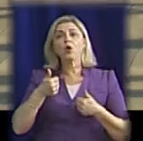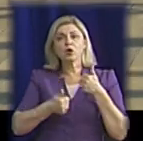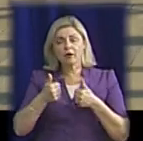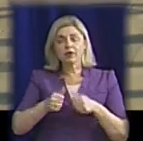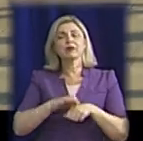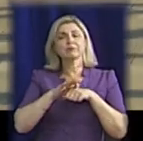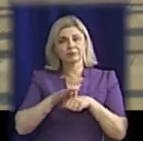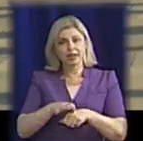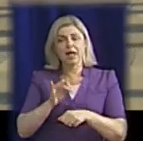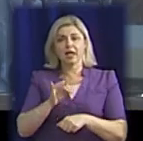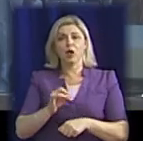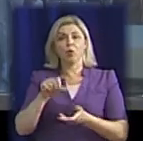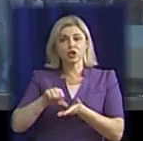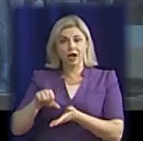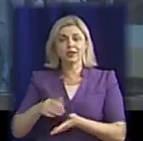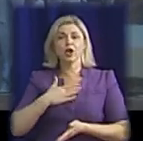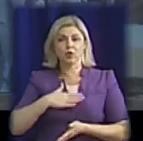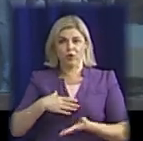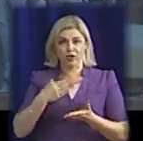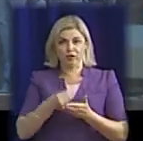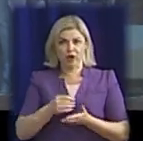задоволені своїми результатами.